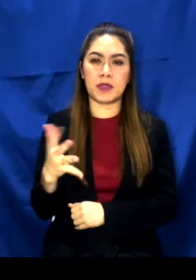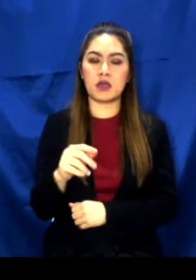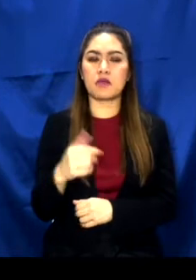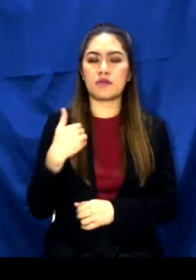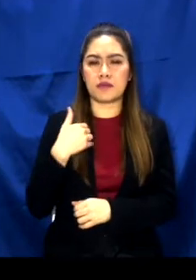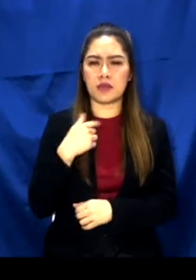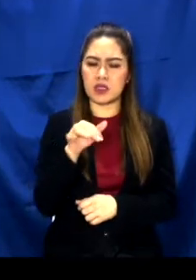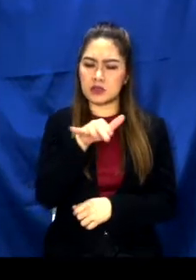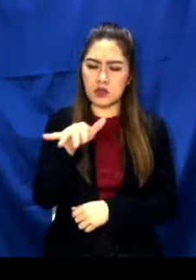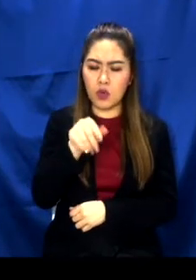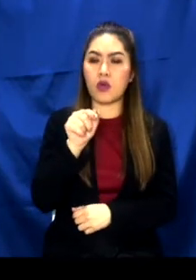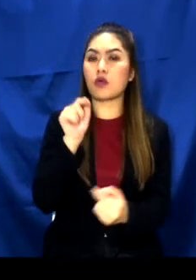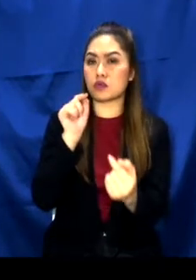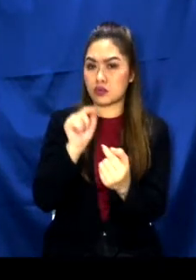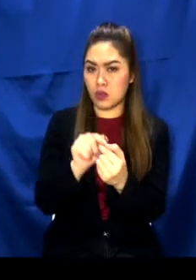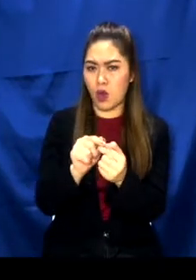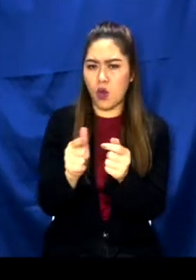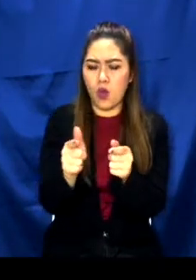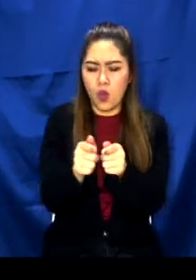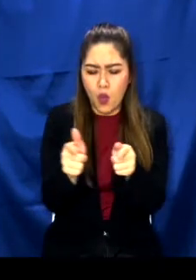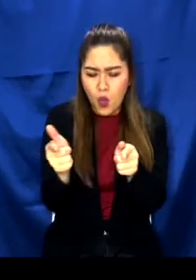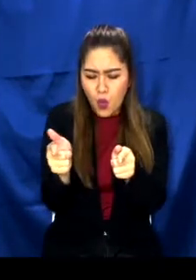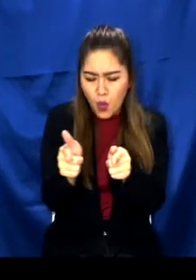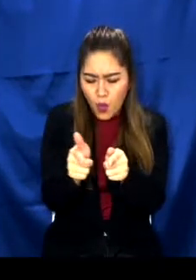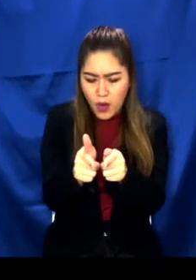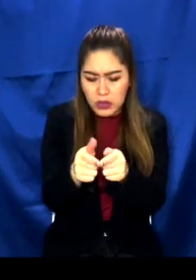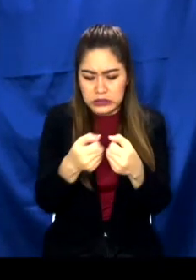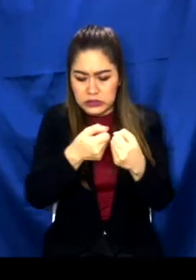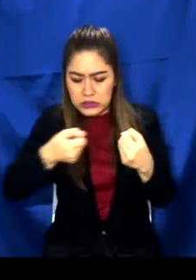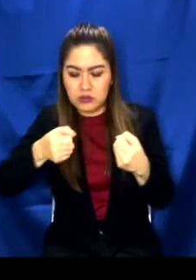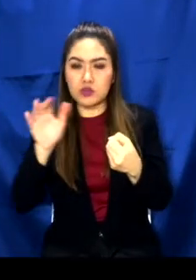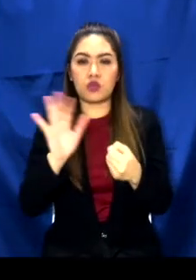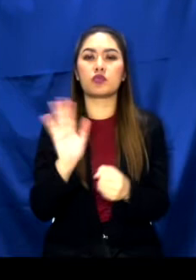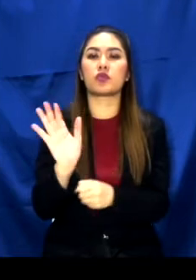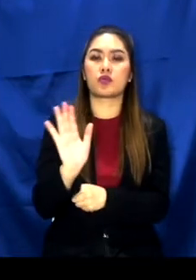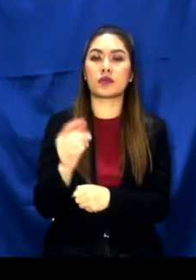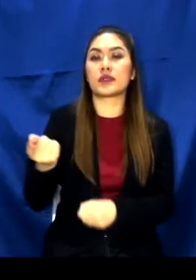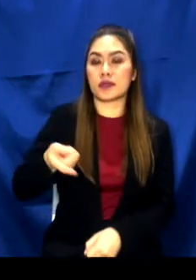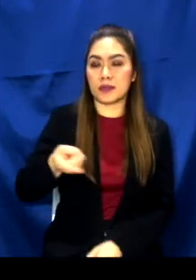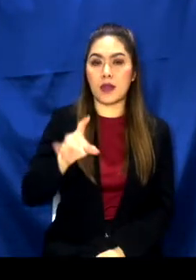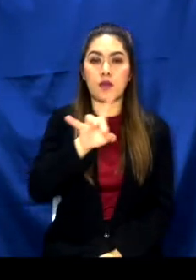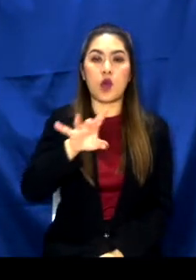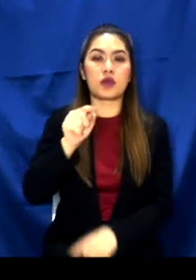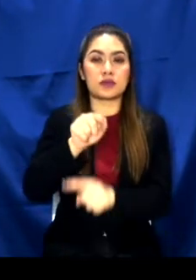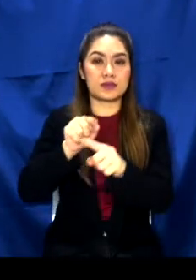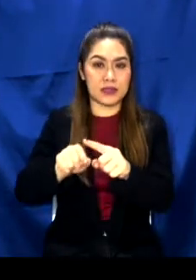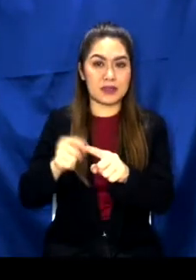ฟอนต์เท่านั้นที่มันผอมเกินไปนะคะแต่อย่างเงี้ยเราไม่ต้องใช้เราก็ใช้แค่ 100% เหมือนเดิม